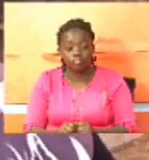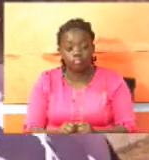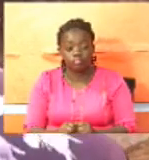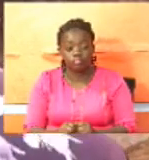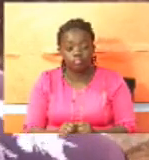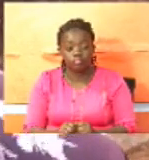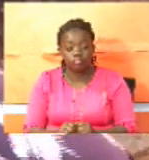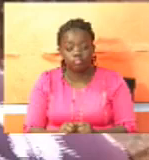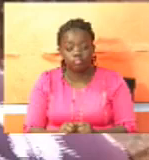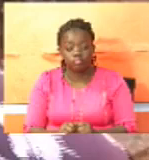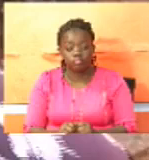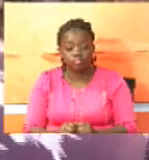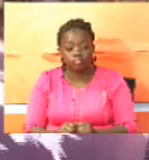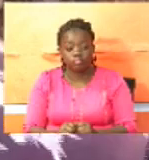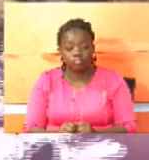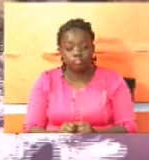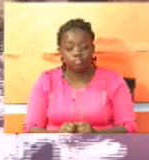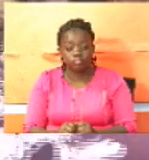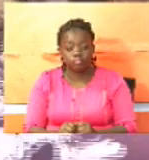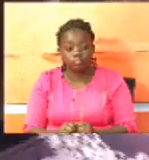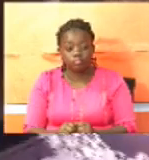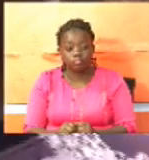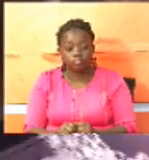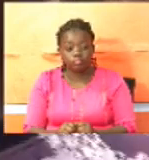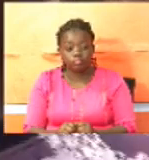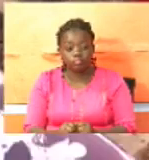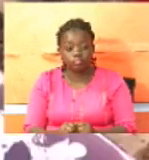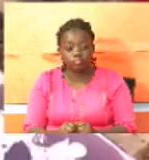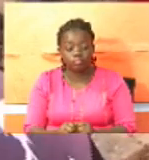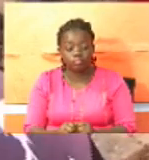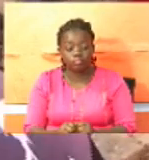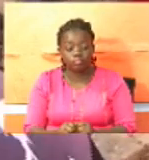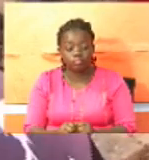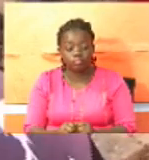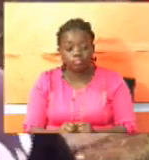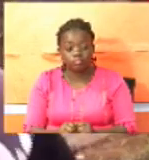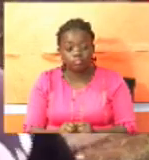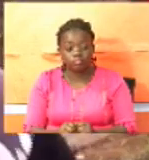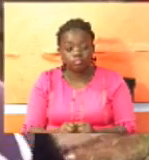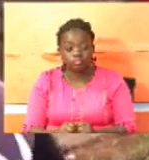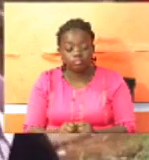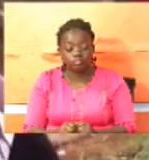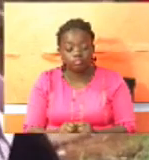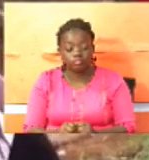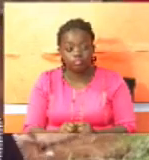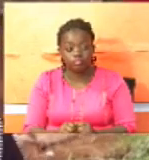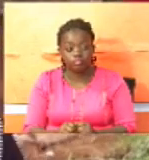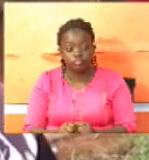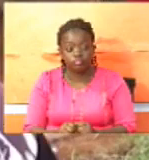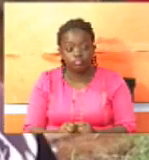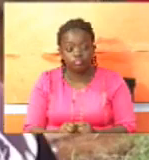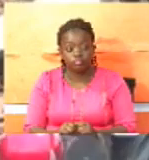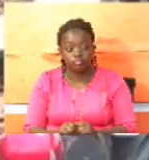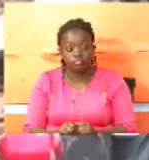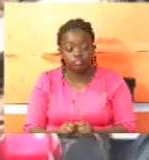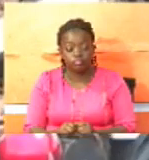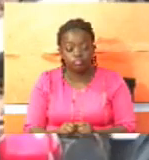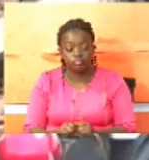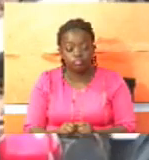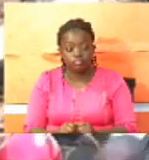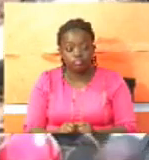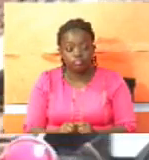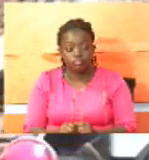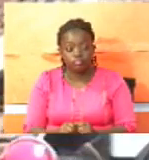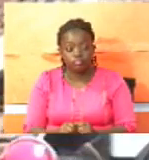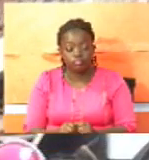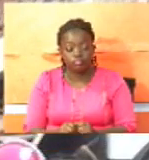obakubatuleera yadeweta ku mafuta nekyuka negenda wali nemukwekanga nemuva mu konfro nekiyaa okubeera ddala